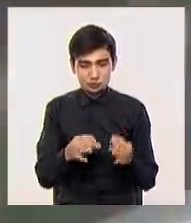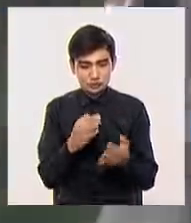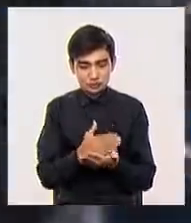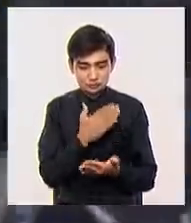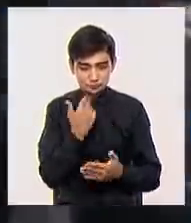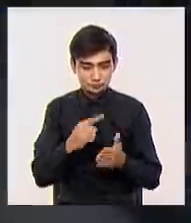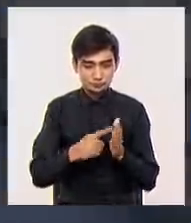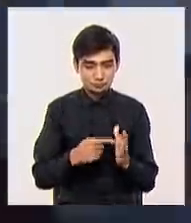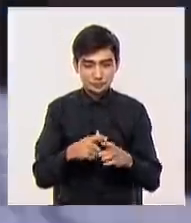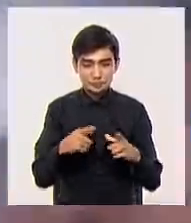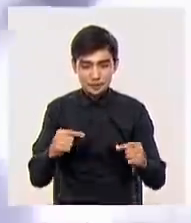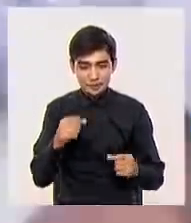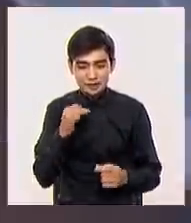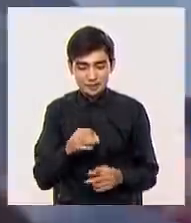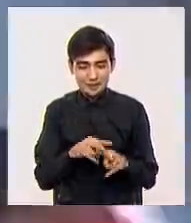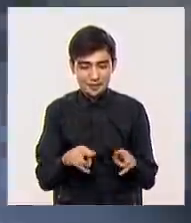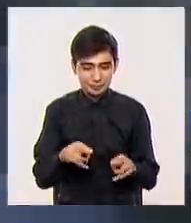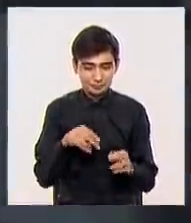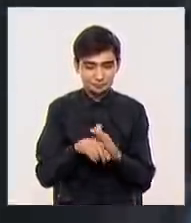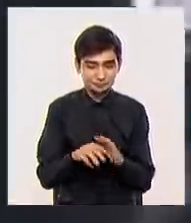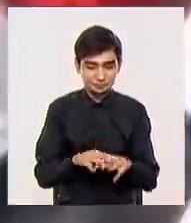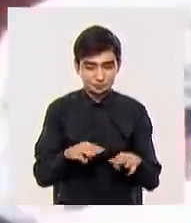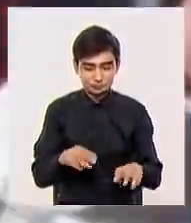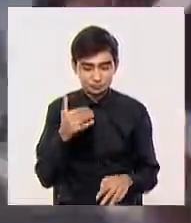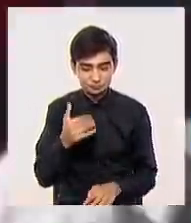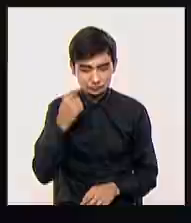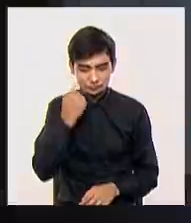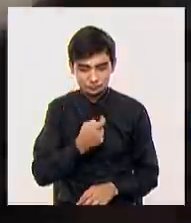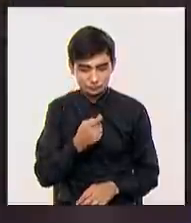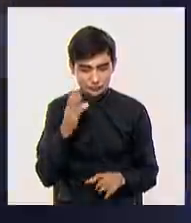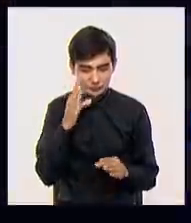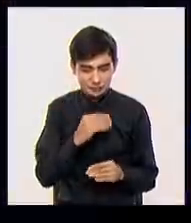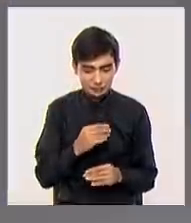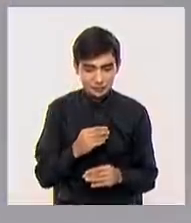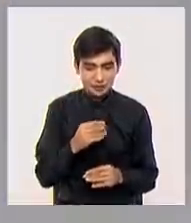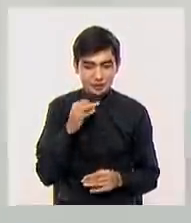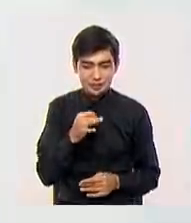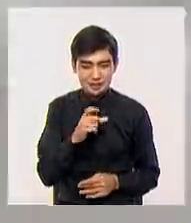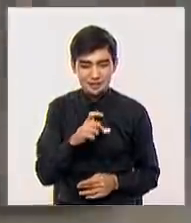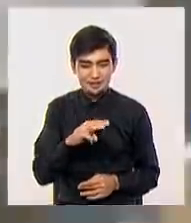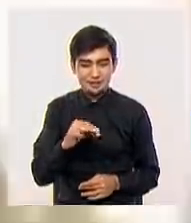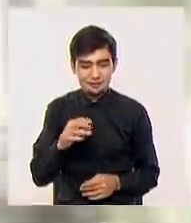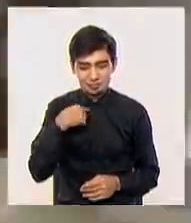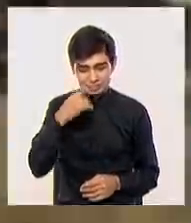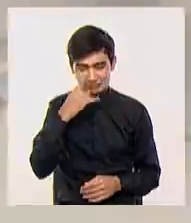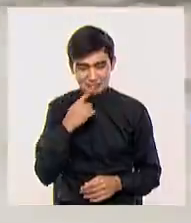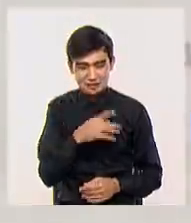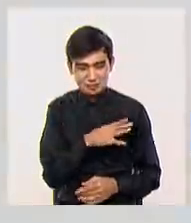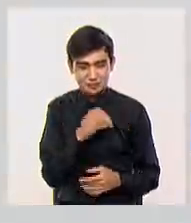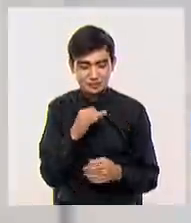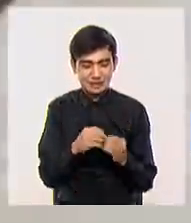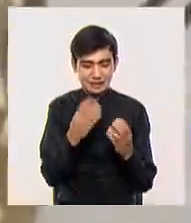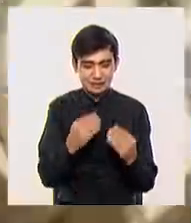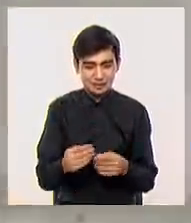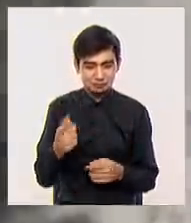анықтама сұраған. Айта кетейік, бұл туралы Сыртқы істер министрлігінен ақпарат алу мүмкін болмады. Этникалық қазақпыз деп 10 күн бойы